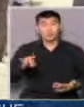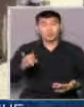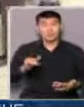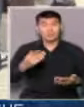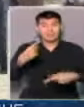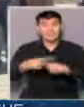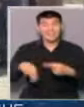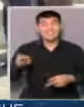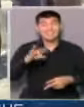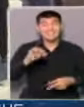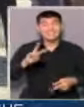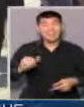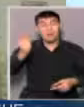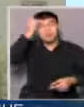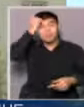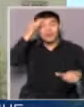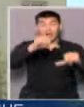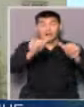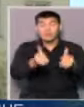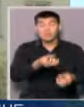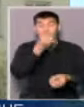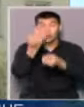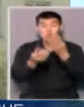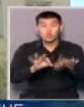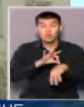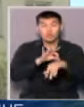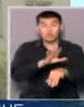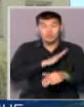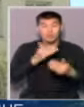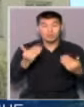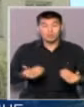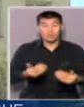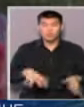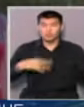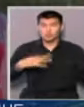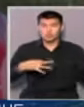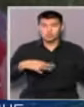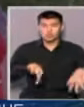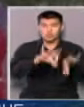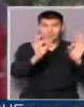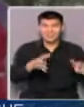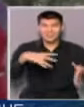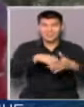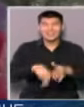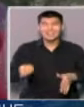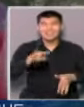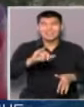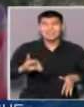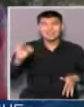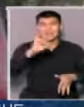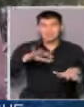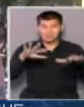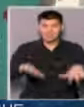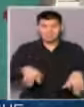Сағырбайұлынан кейін Дина анамыздың ескерткішіне гүл шоқтарын қою рәсімі басталды. Күй өнеріне сүбелі үлес қосқан Дина анамыздың тарихта алар